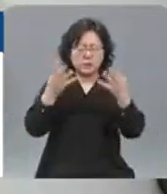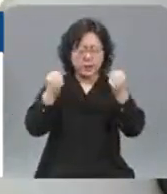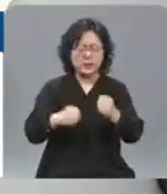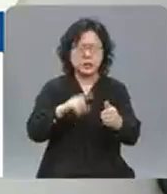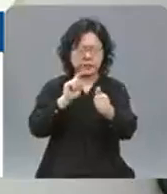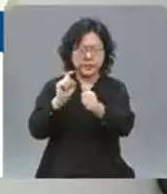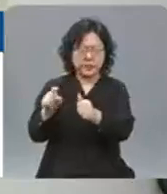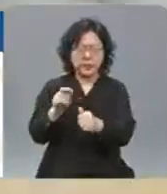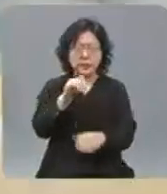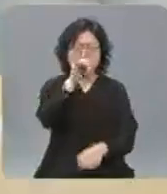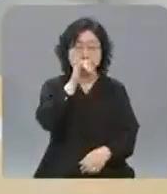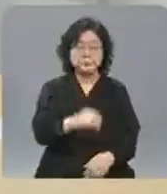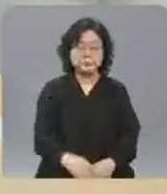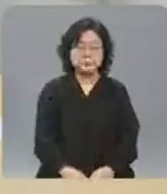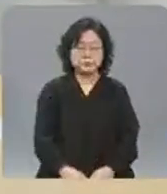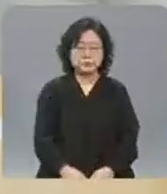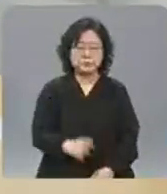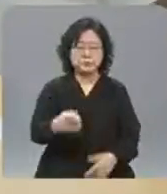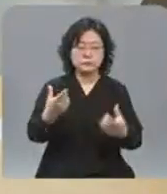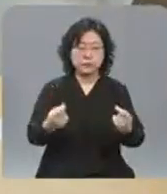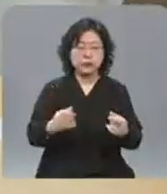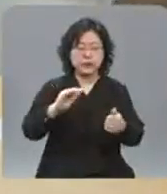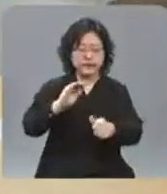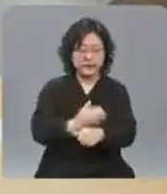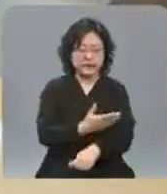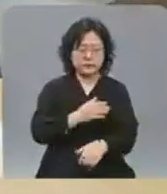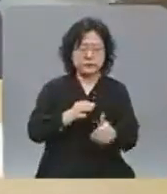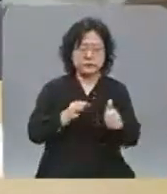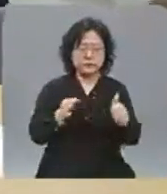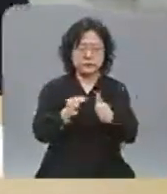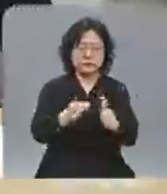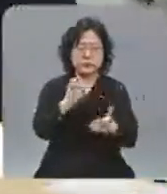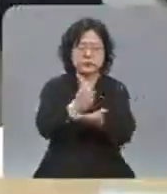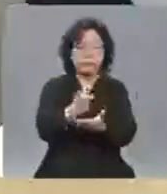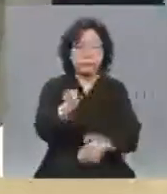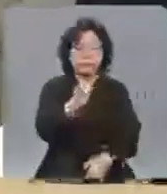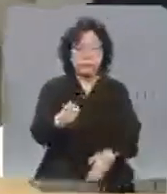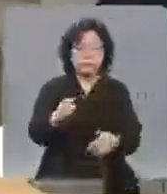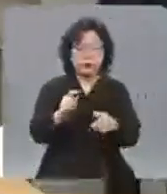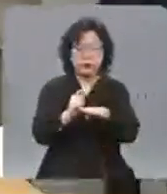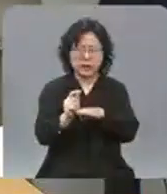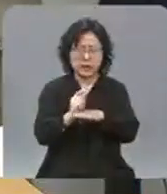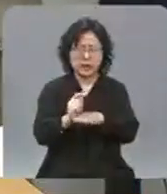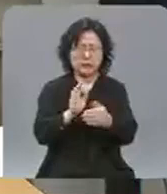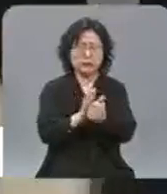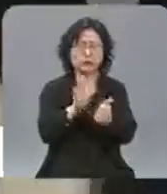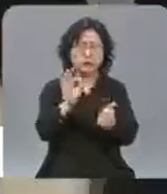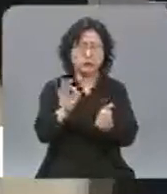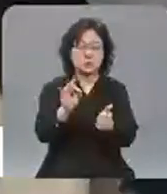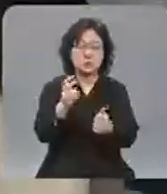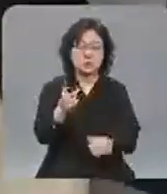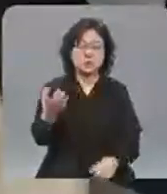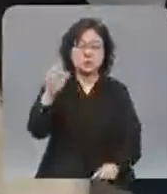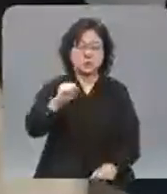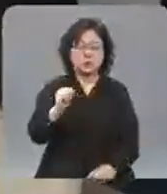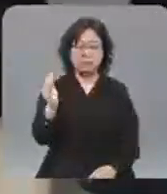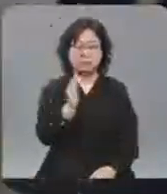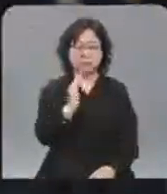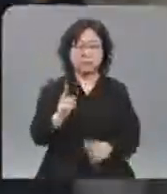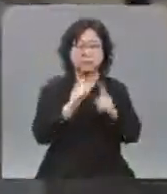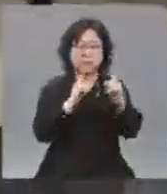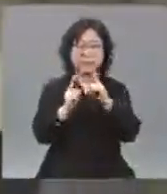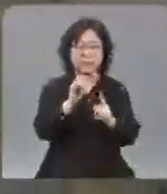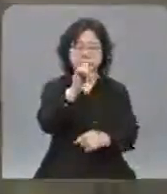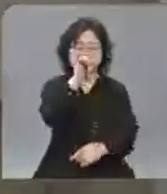많이 발견됐습니다. 이렇게 부적정하게 집행된 법인택시 선진화 사업 보조금이 20억 원에 달한다는